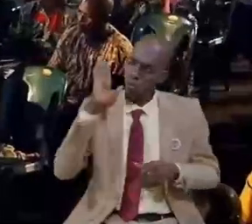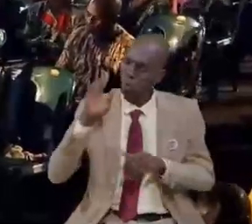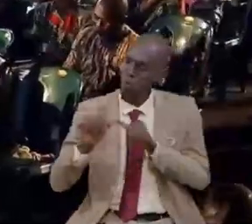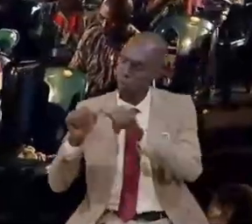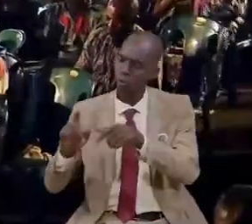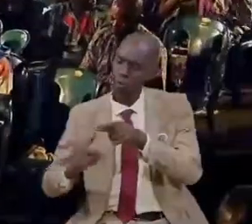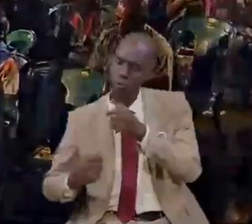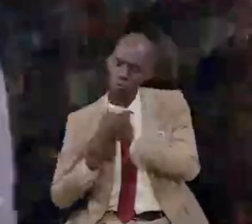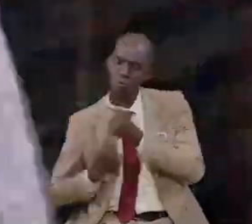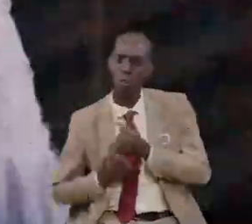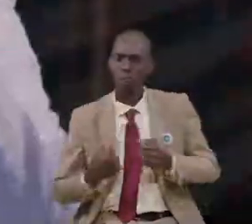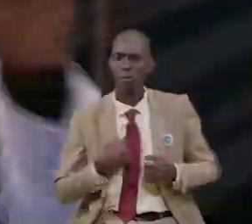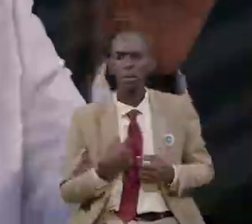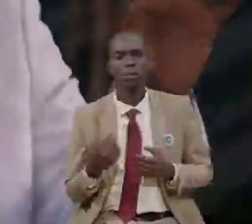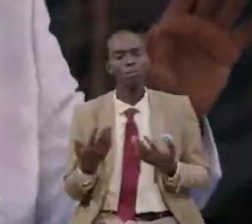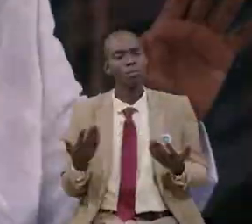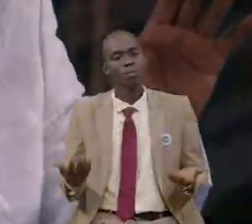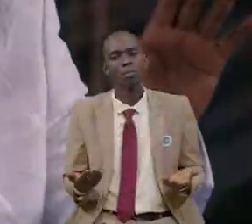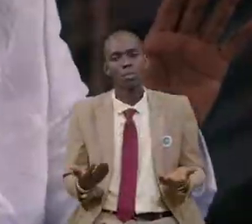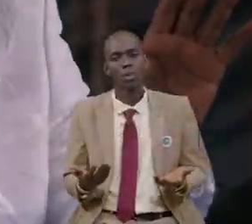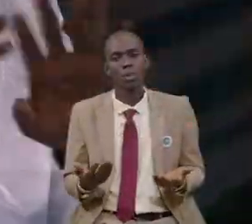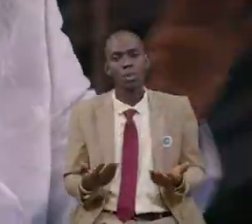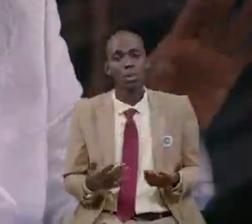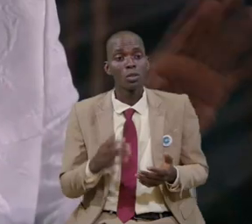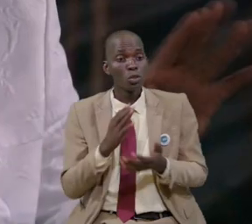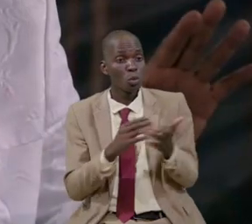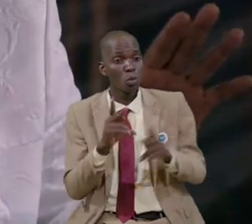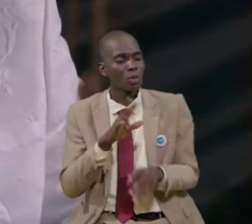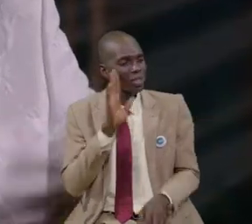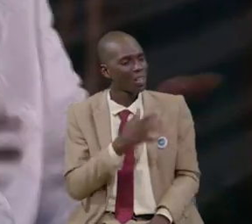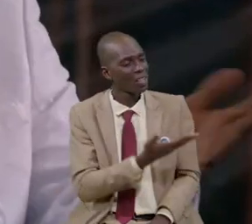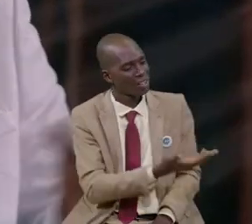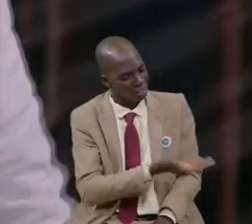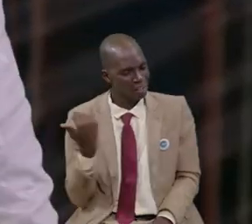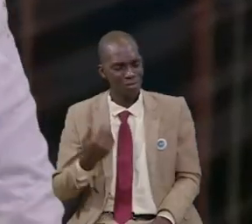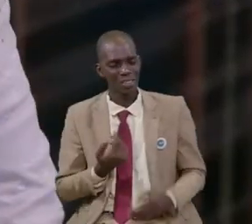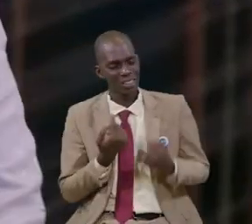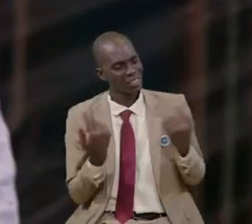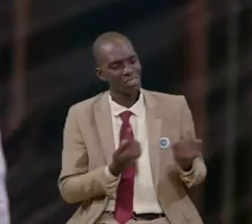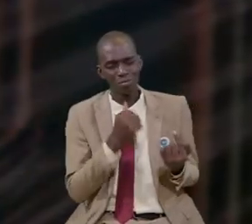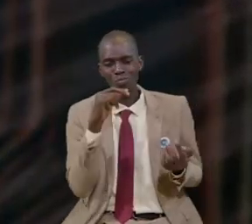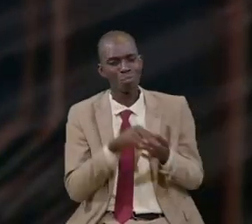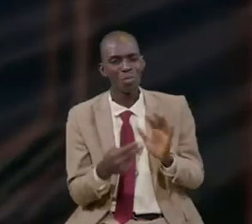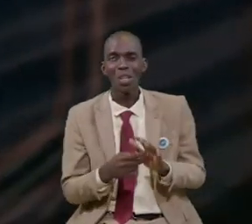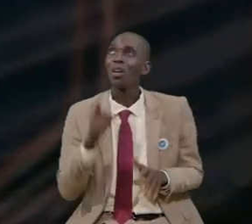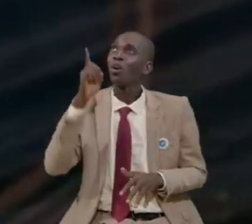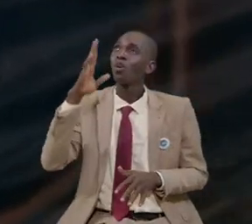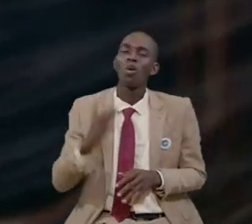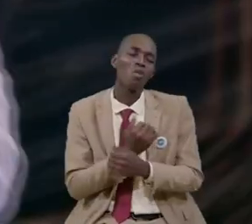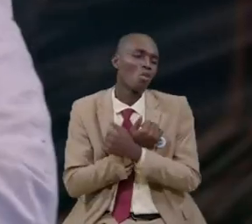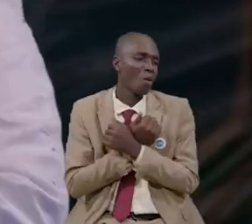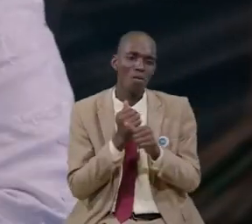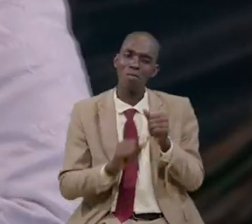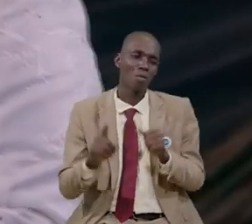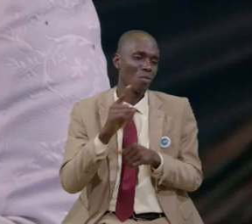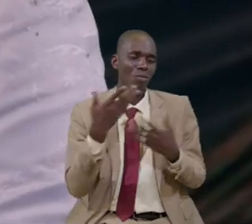à pécher, faisons ça. Dieu est miséricordieux, que Dieu est un bon Dieu, il va nous pardonner.